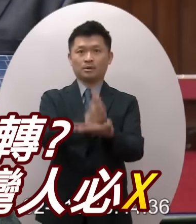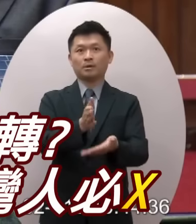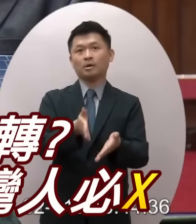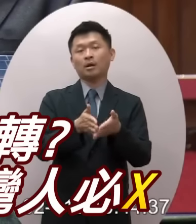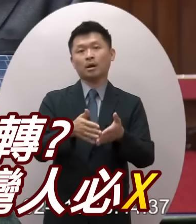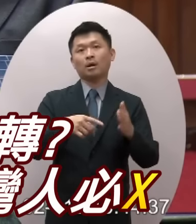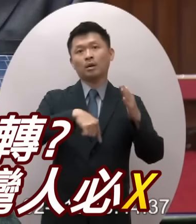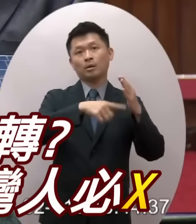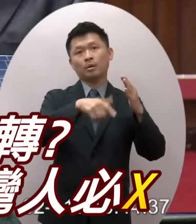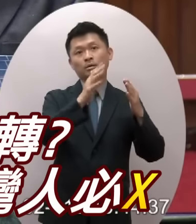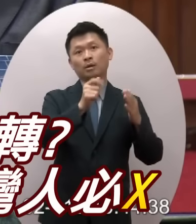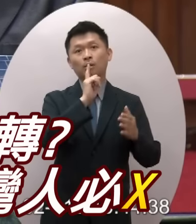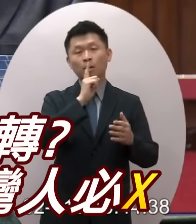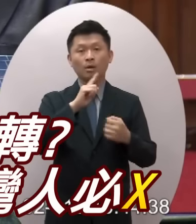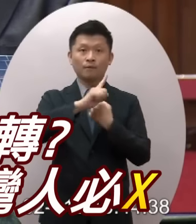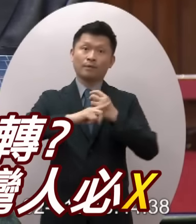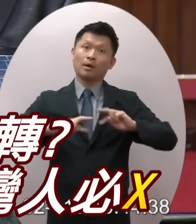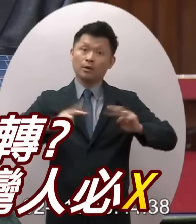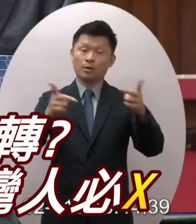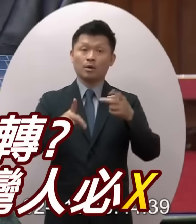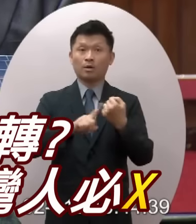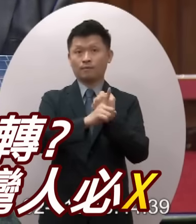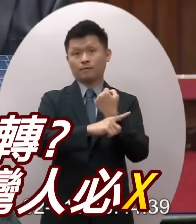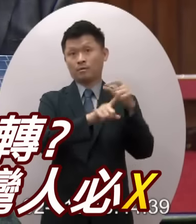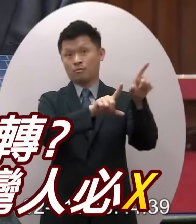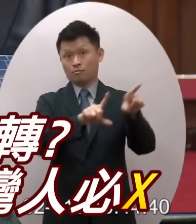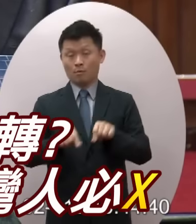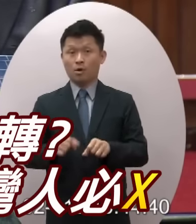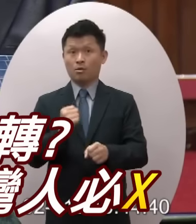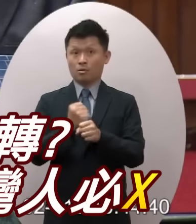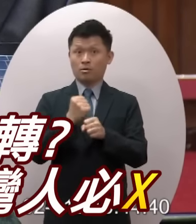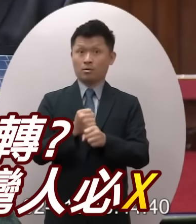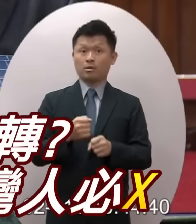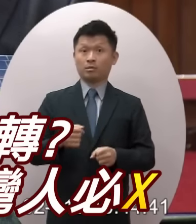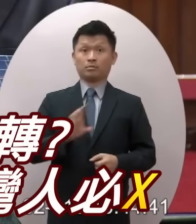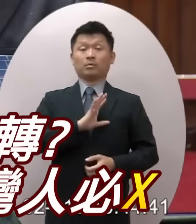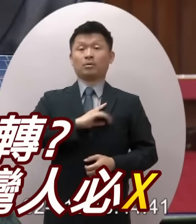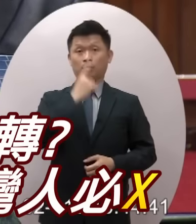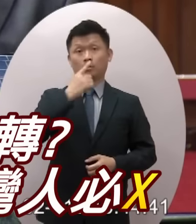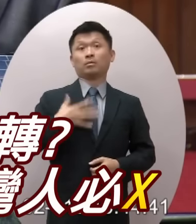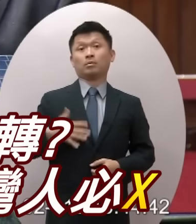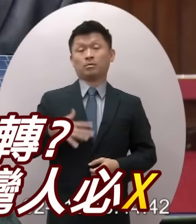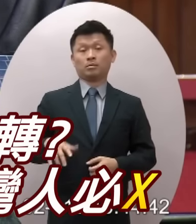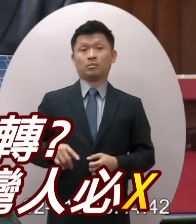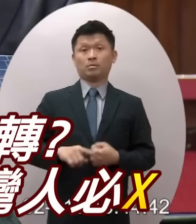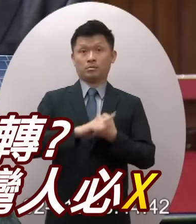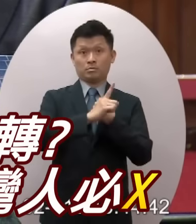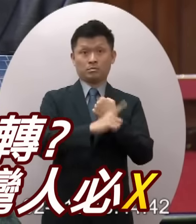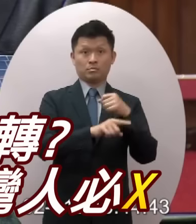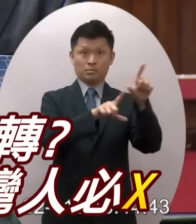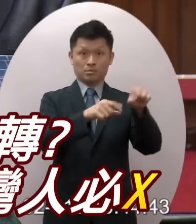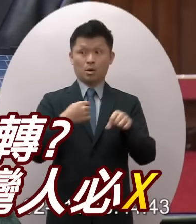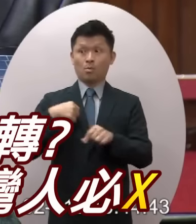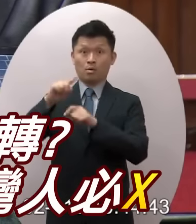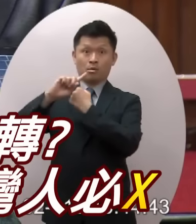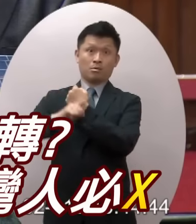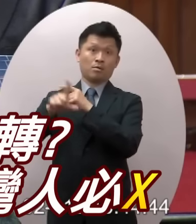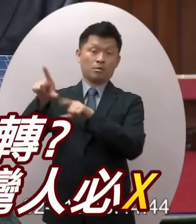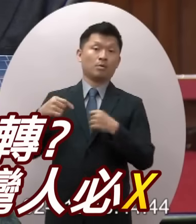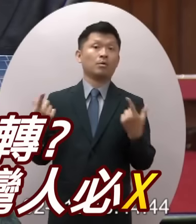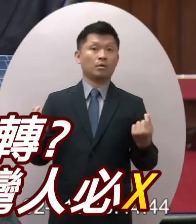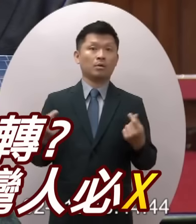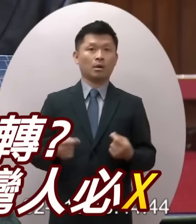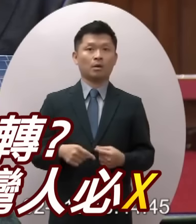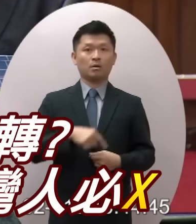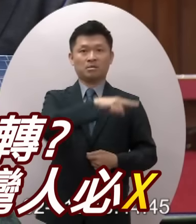啊，你着法律来修改，我依法行政，我嘛在，你嘛依法行政，我嘛依法行政。那恁无一